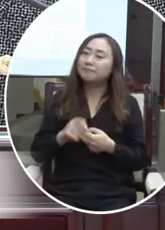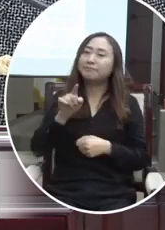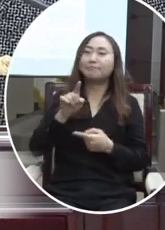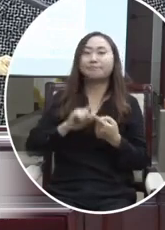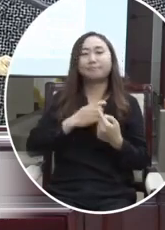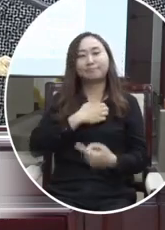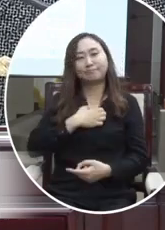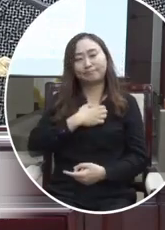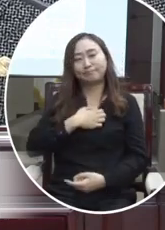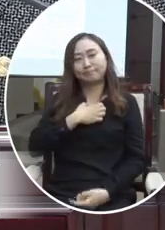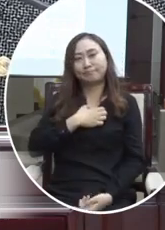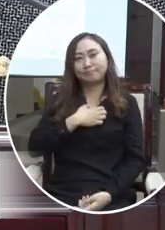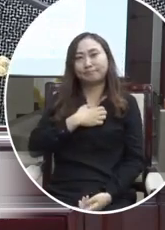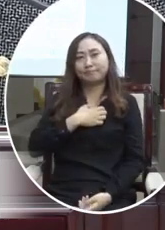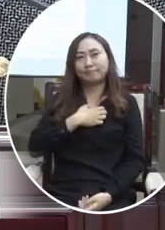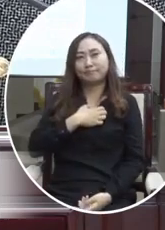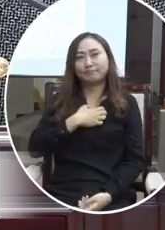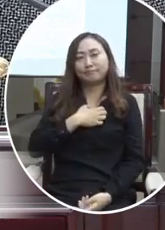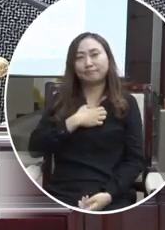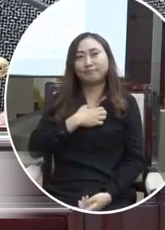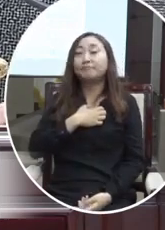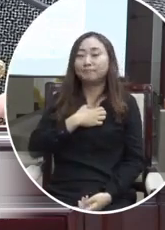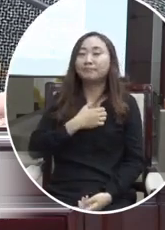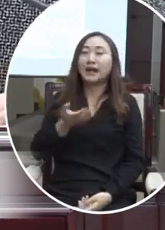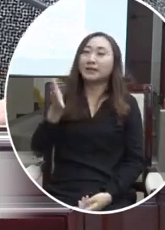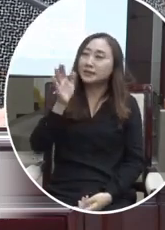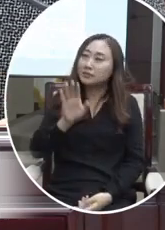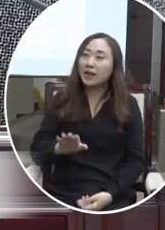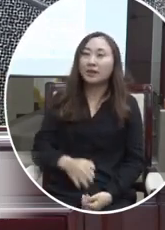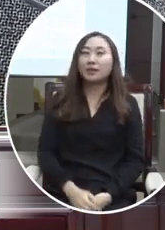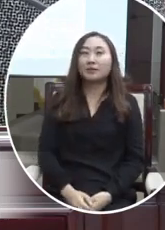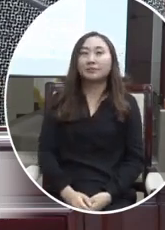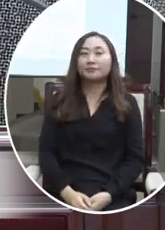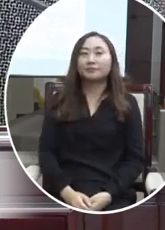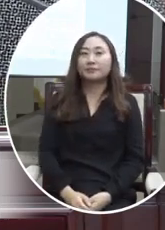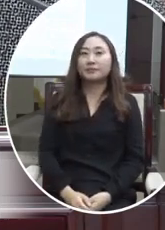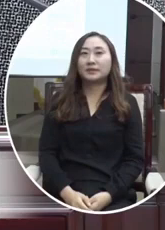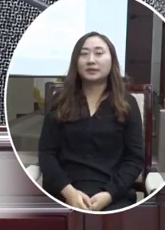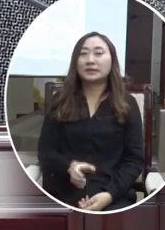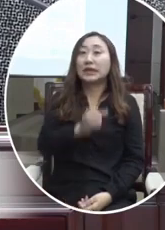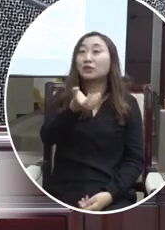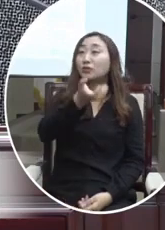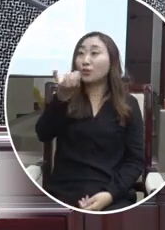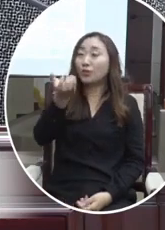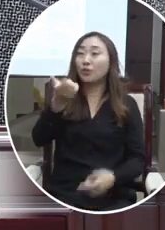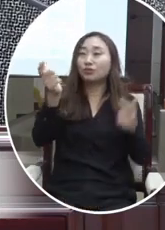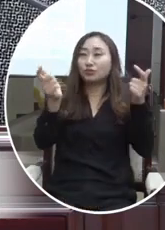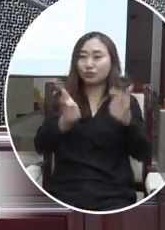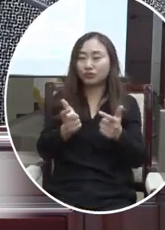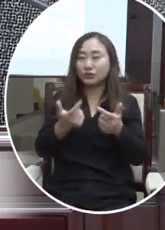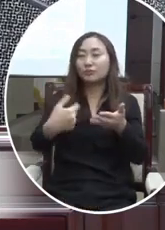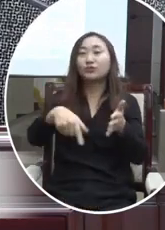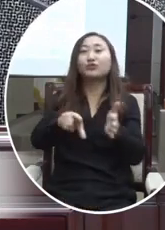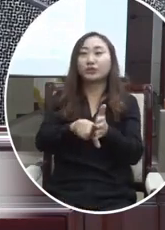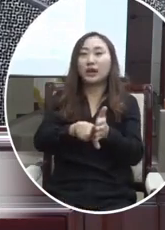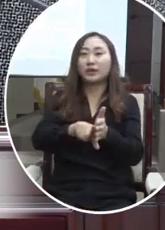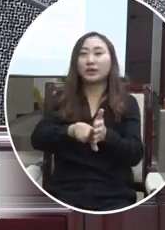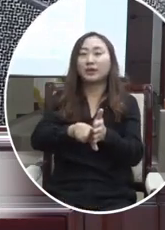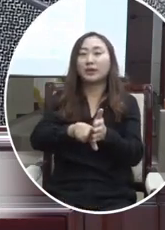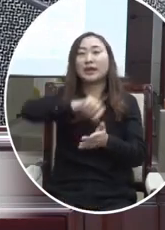조금 걱정스럽긴 한데 선택과 집중 차원에서는 이제는 그렇게 탄소 중립 쪽에 우선적으로